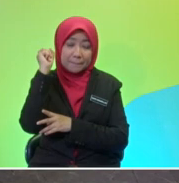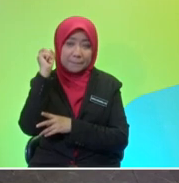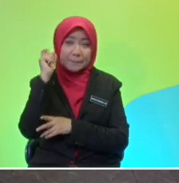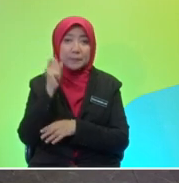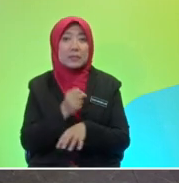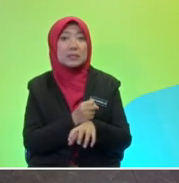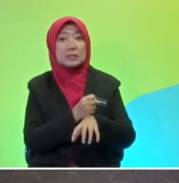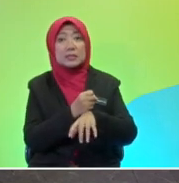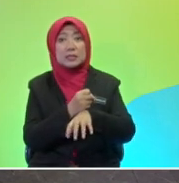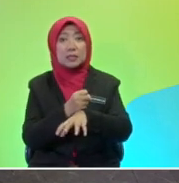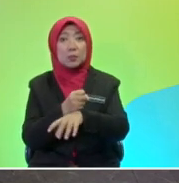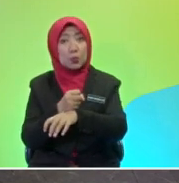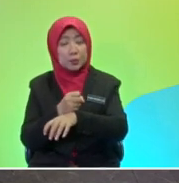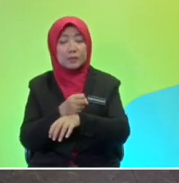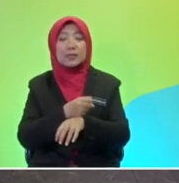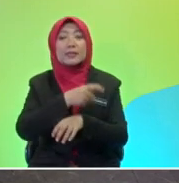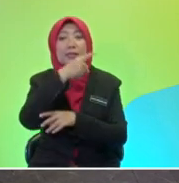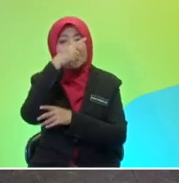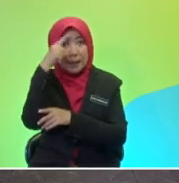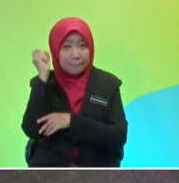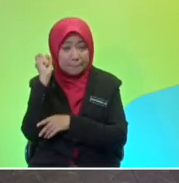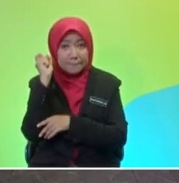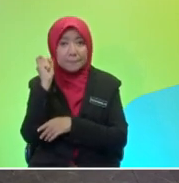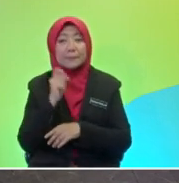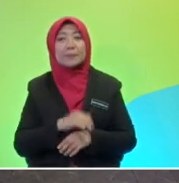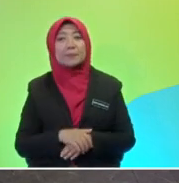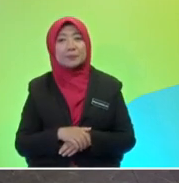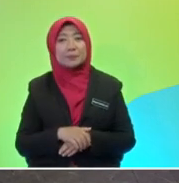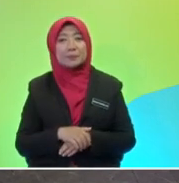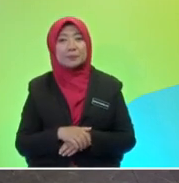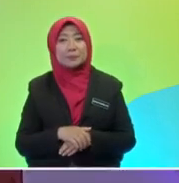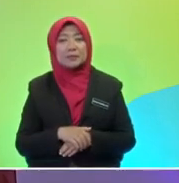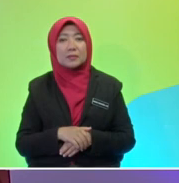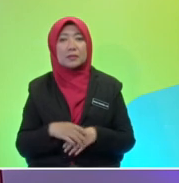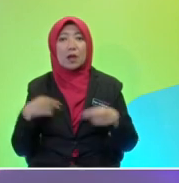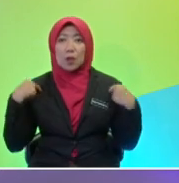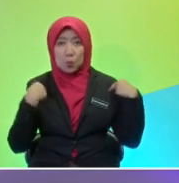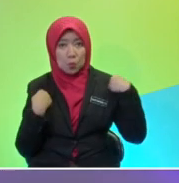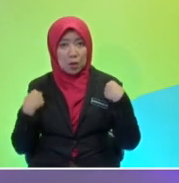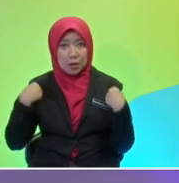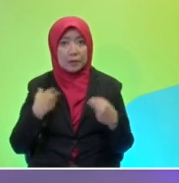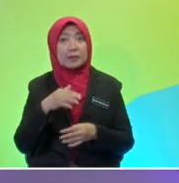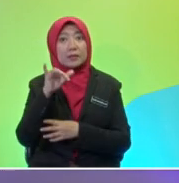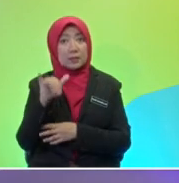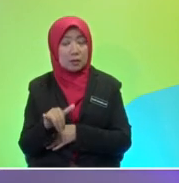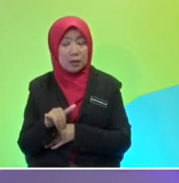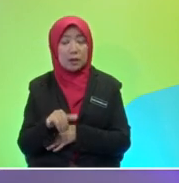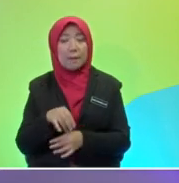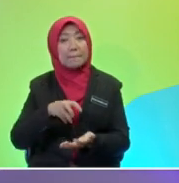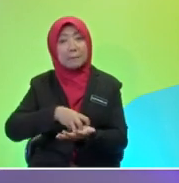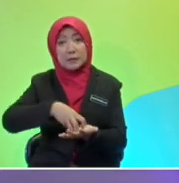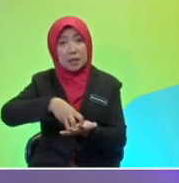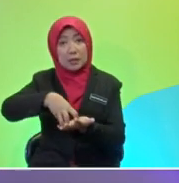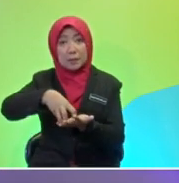semut hitam ada sesungguh kan Oke semut hitam nih adalah hewan yang merayap hewan